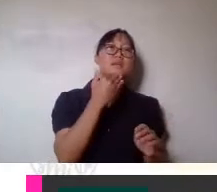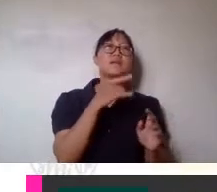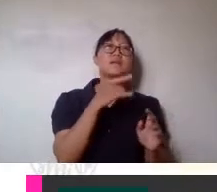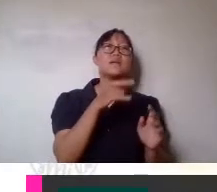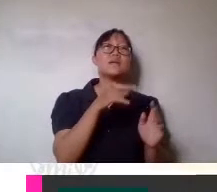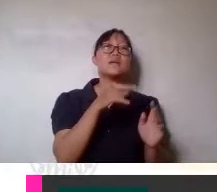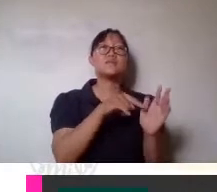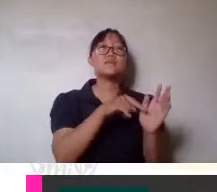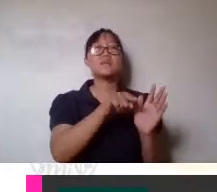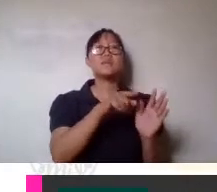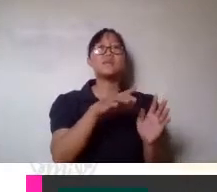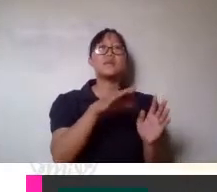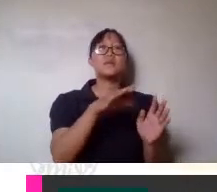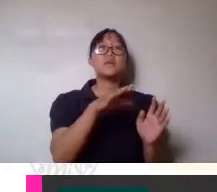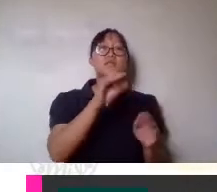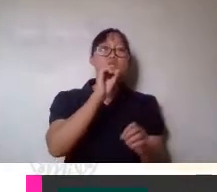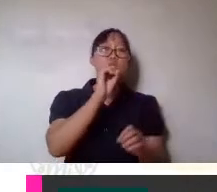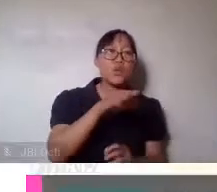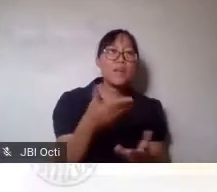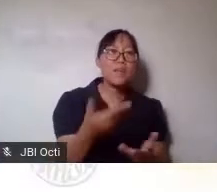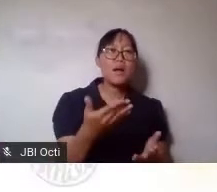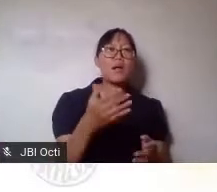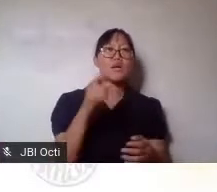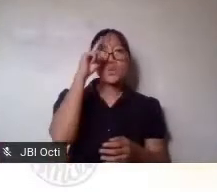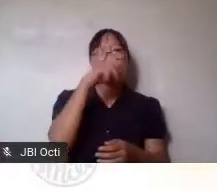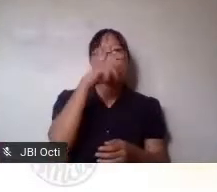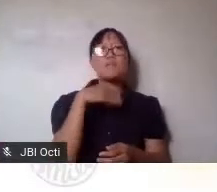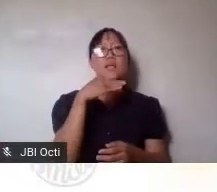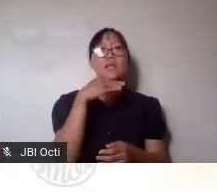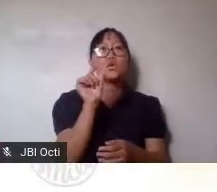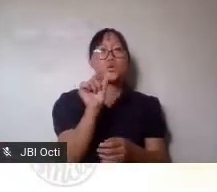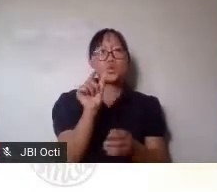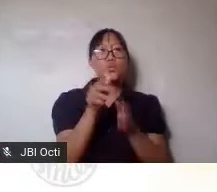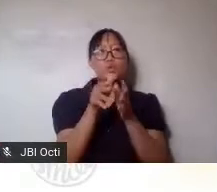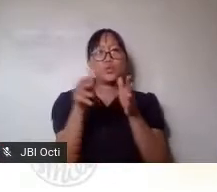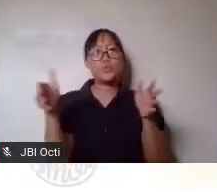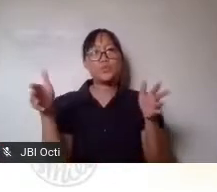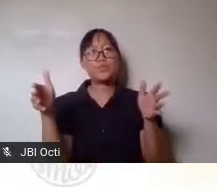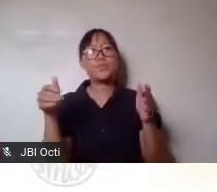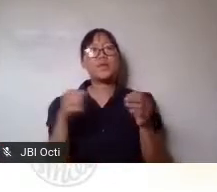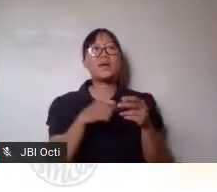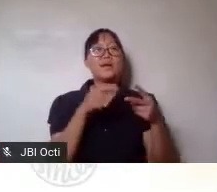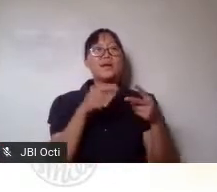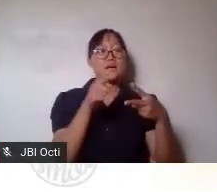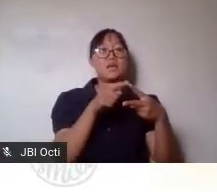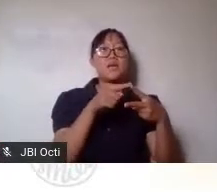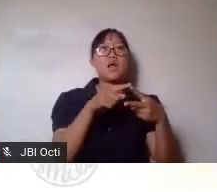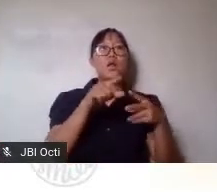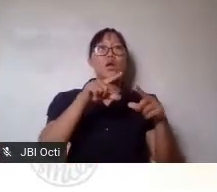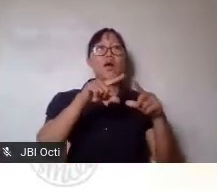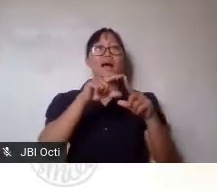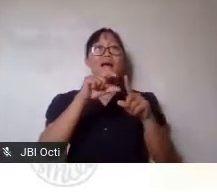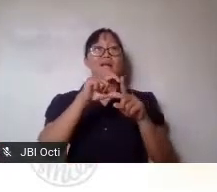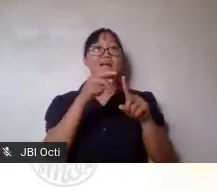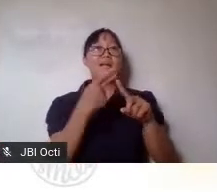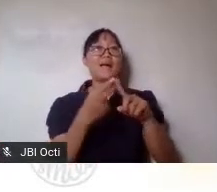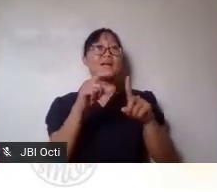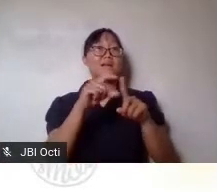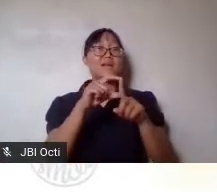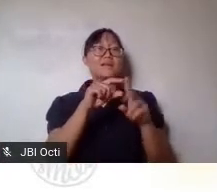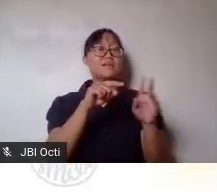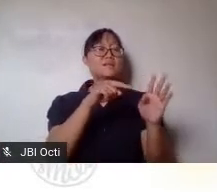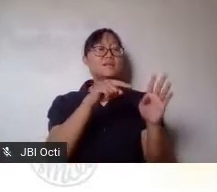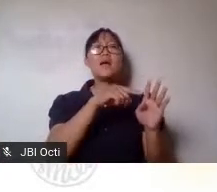Sementara kasus satunya lagi ADHD, ADHD itu IQ-nya normal. Kasus yang kemudian kita dapatkan